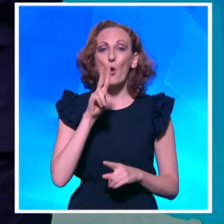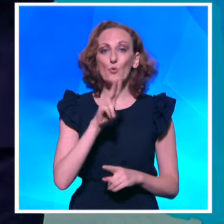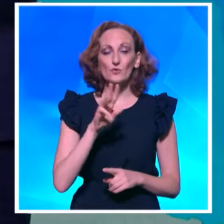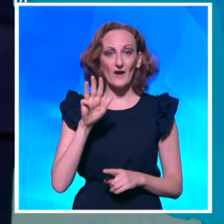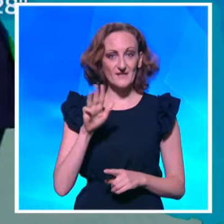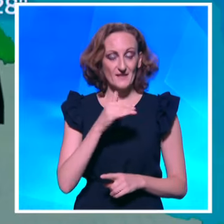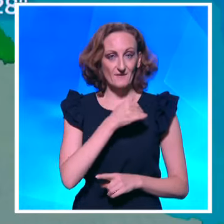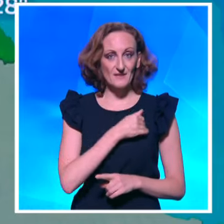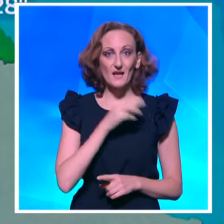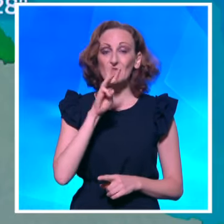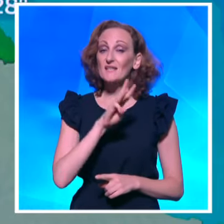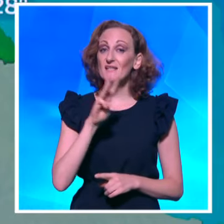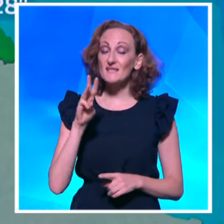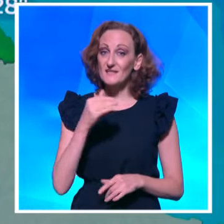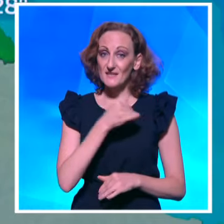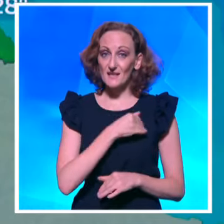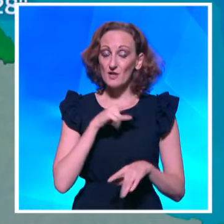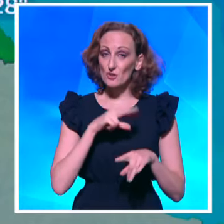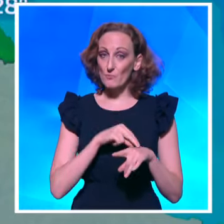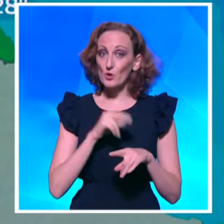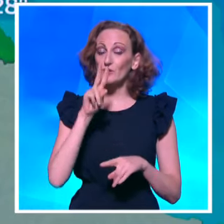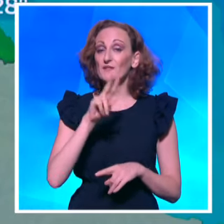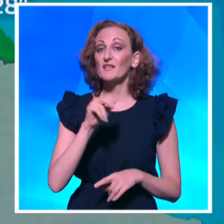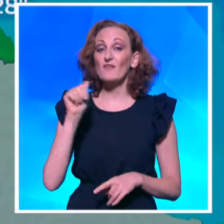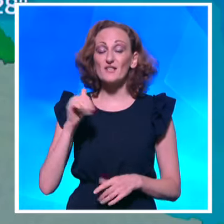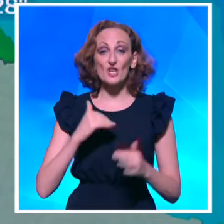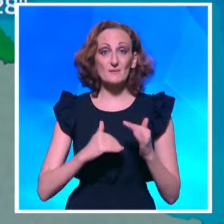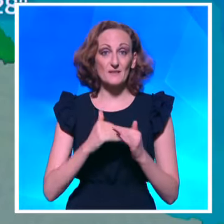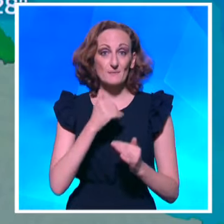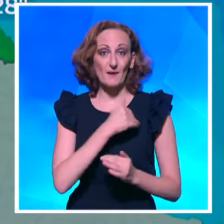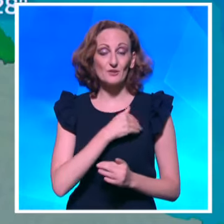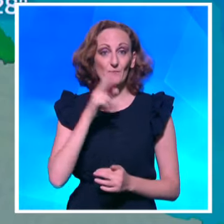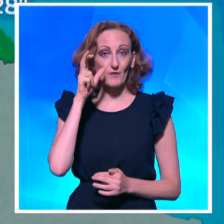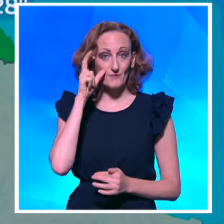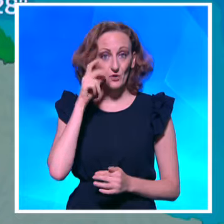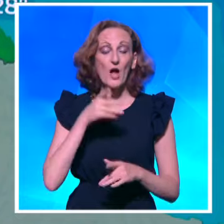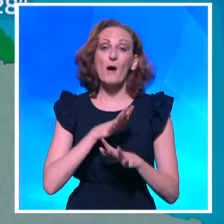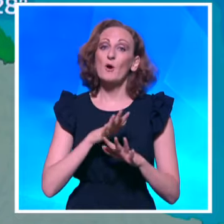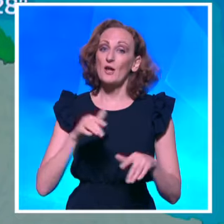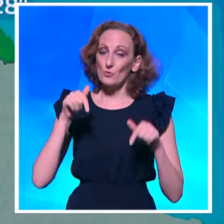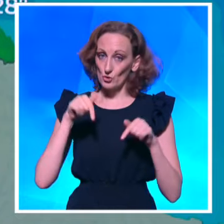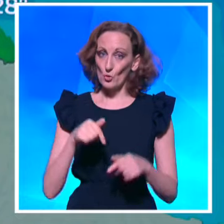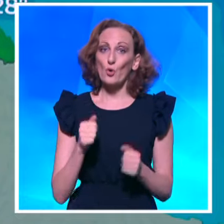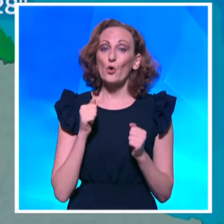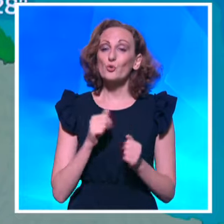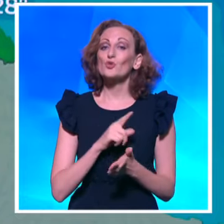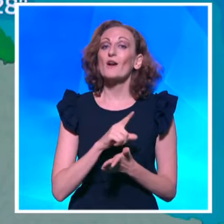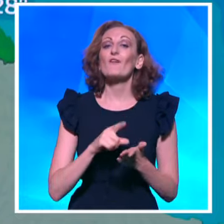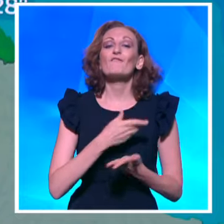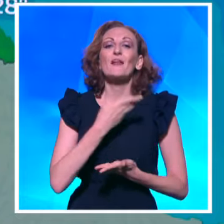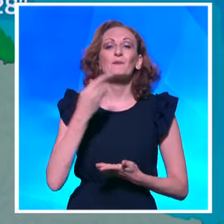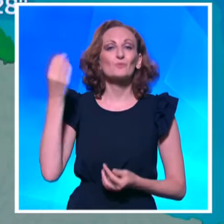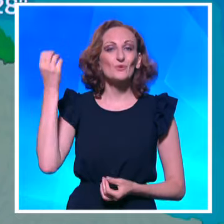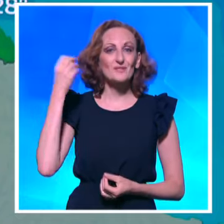29, 33 градуса в Пловдив и 26 максимална температура във Варна. А морето е тук и очакваме времето да е